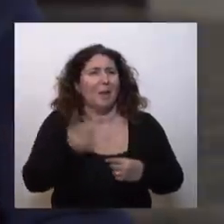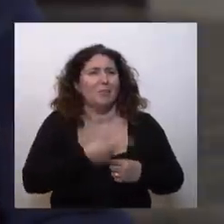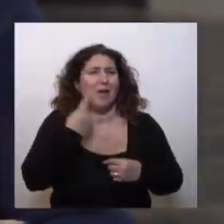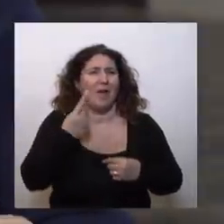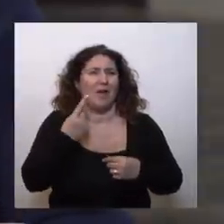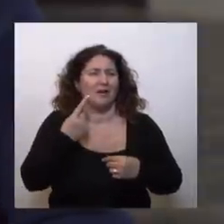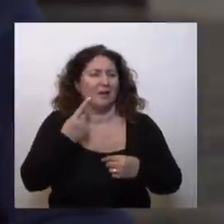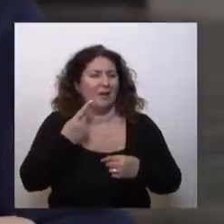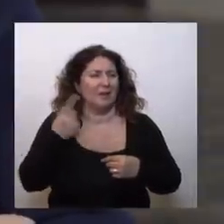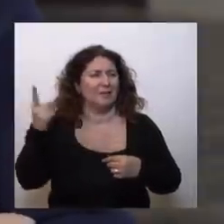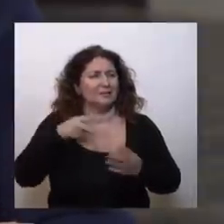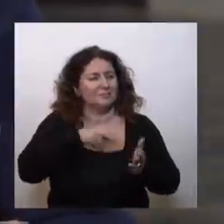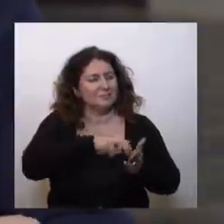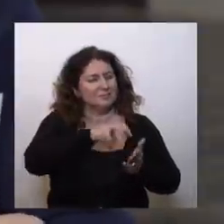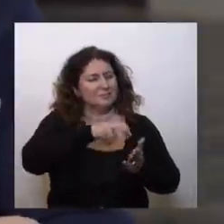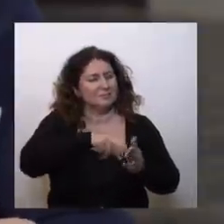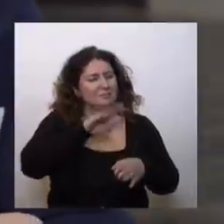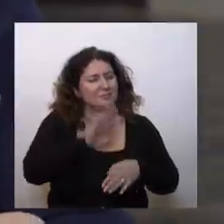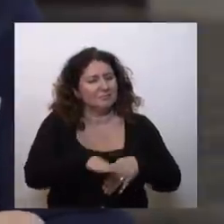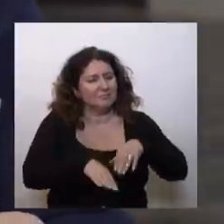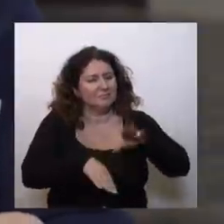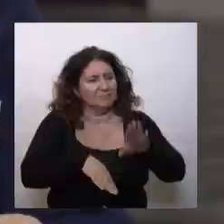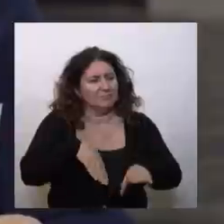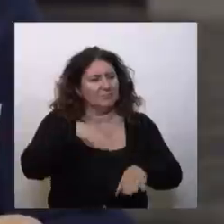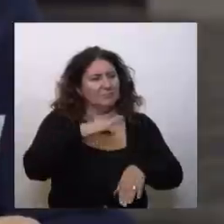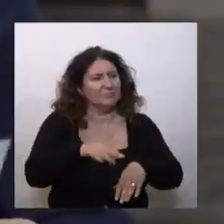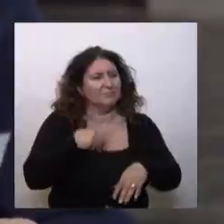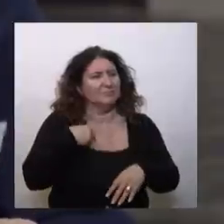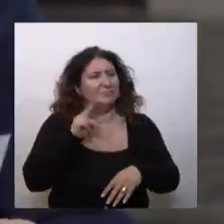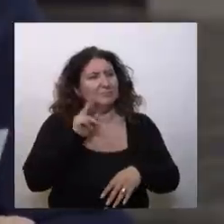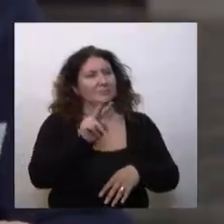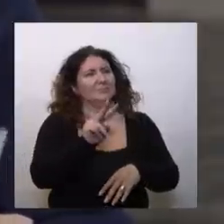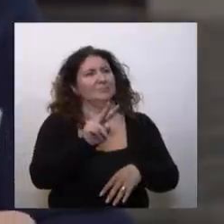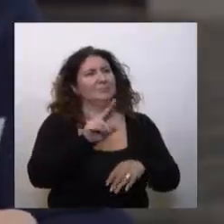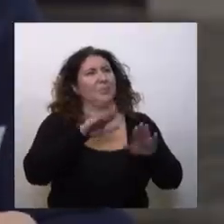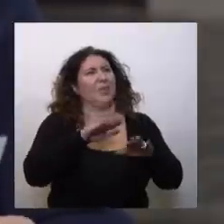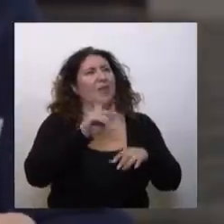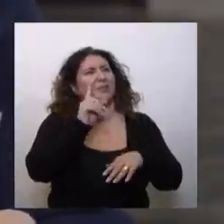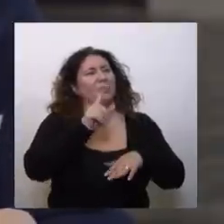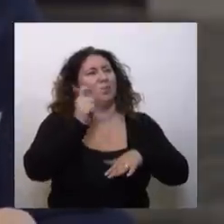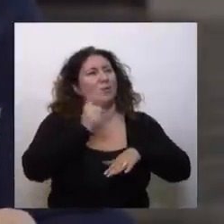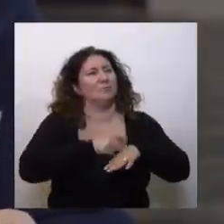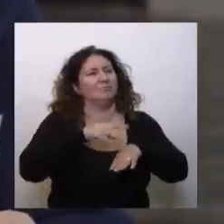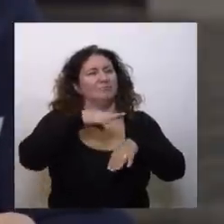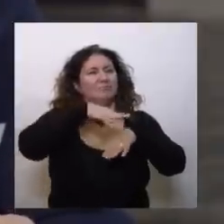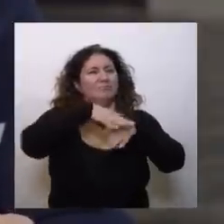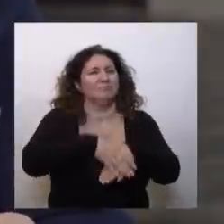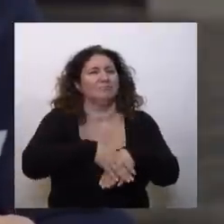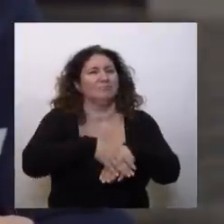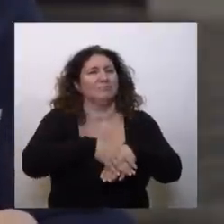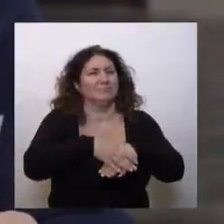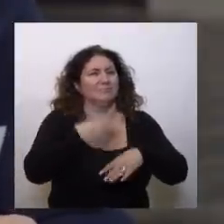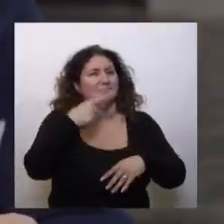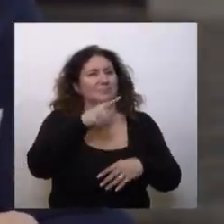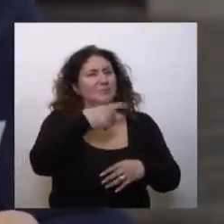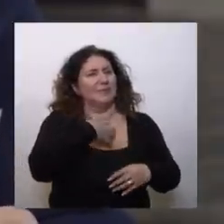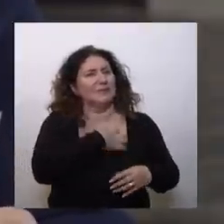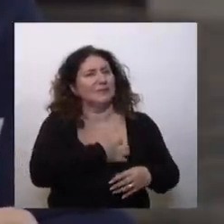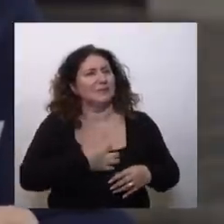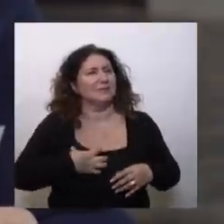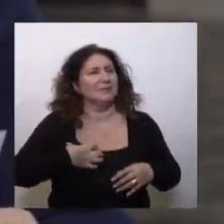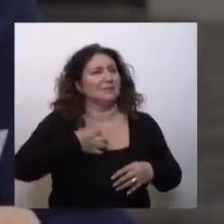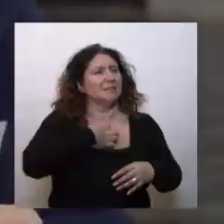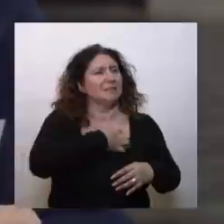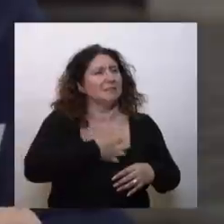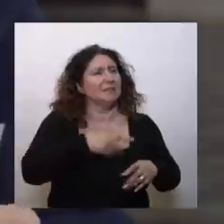piedi, inchiodati sul legno della croce. La tua angoscia mi ricorda quelle di donne e uomini